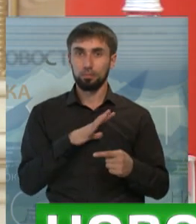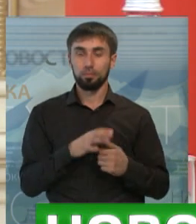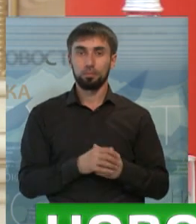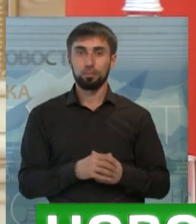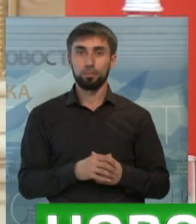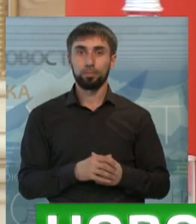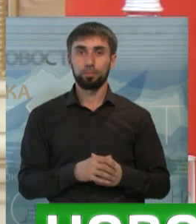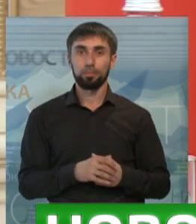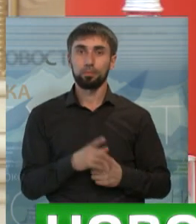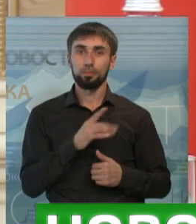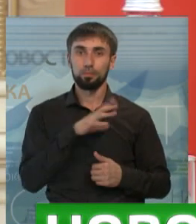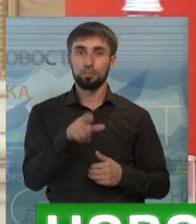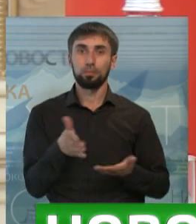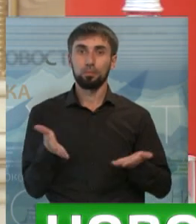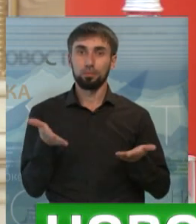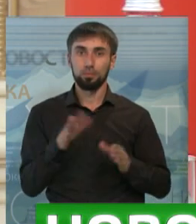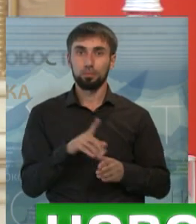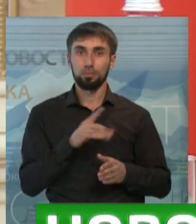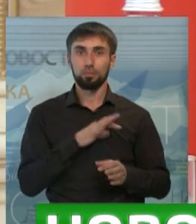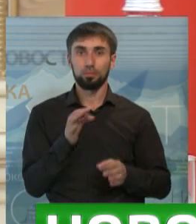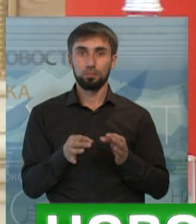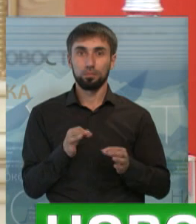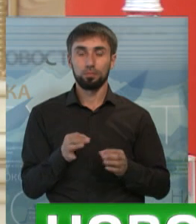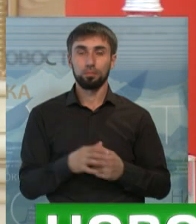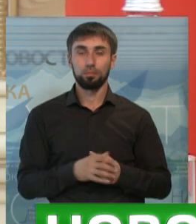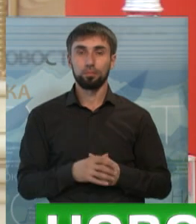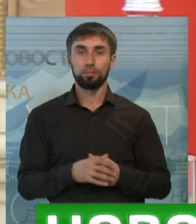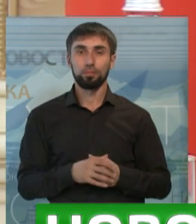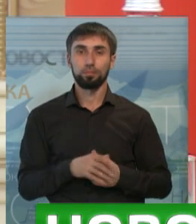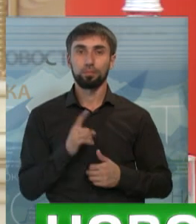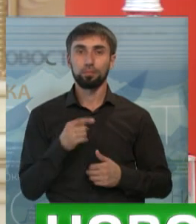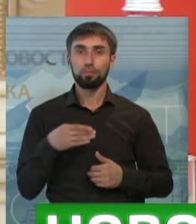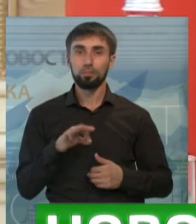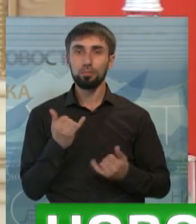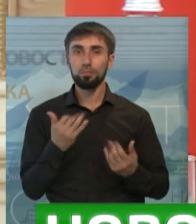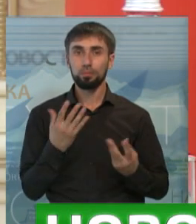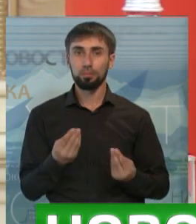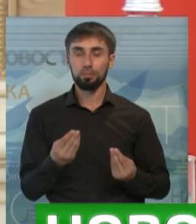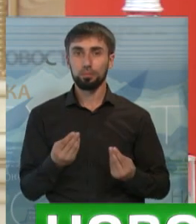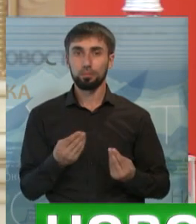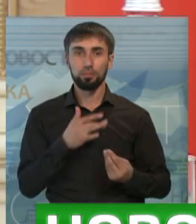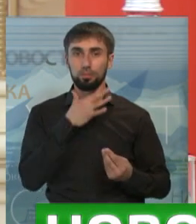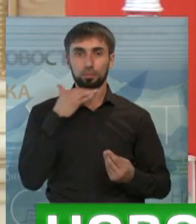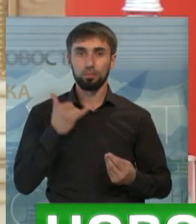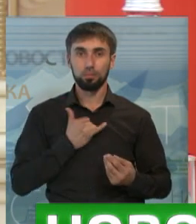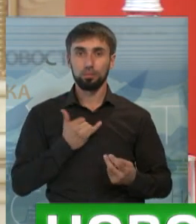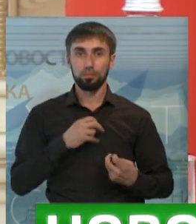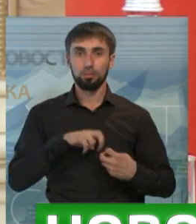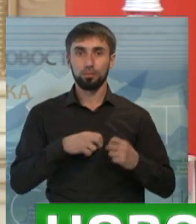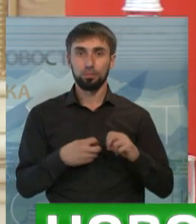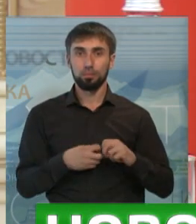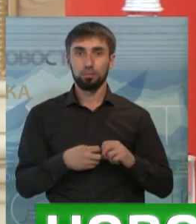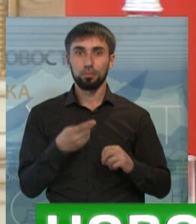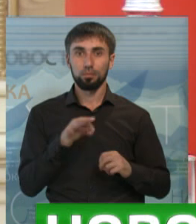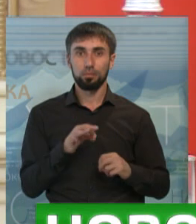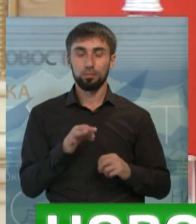сам художник нормально будет потому что сегодня много у нас проблем но